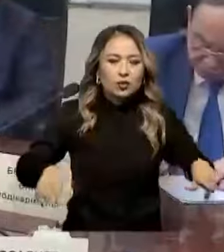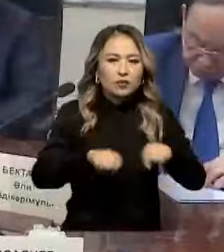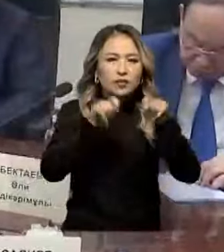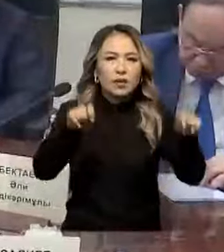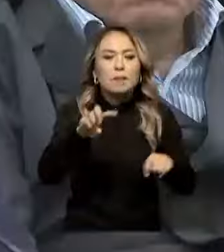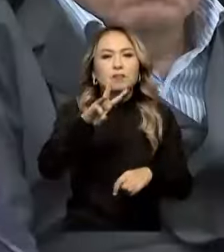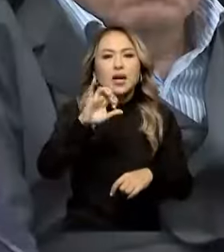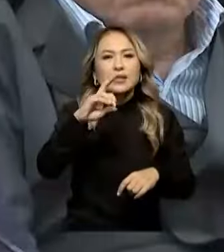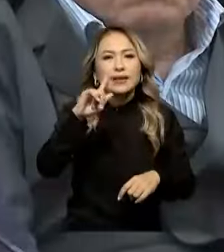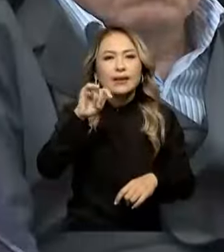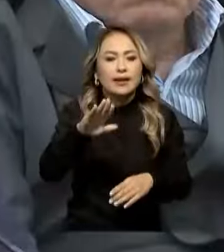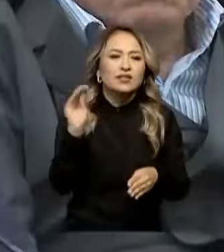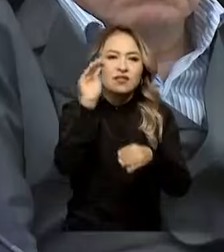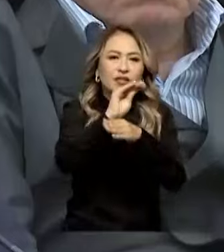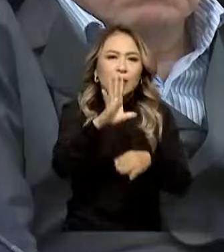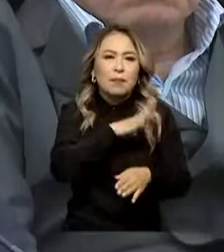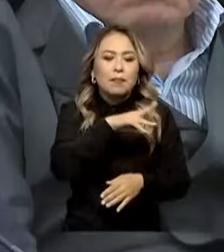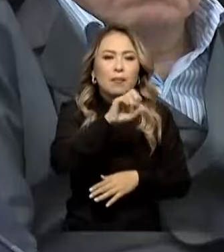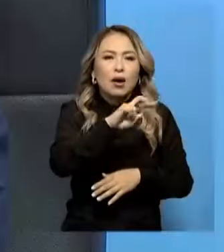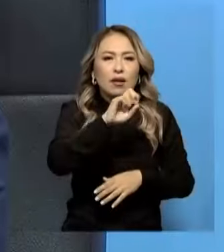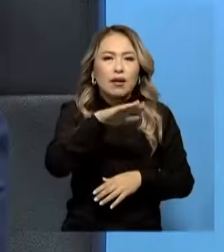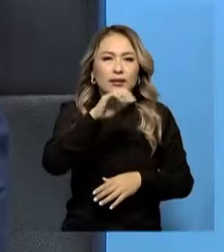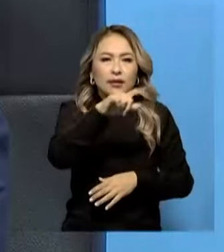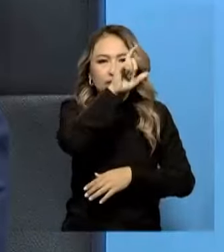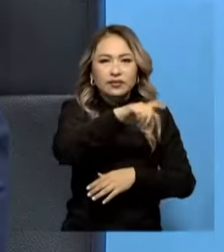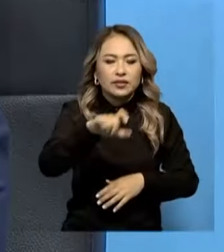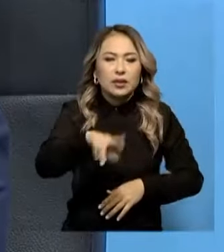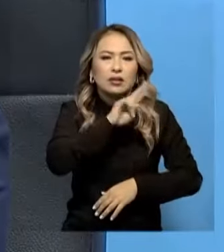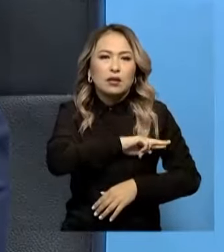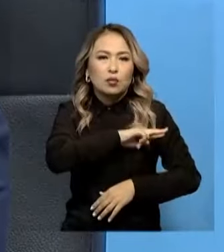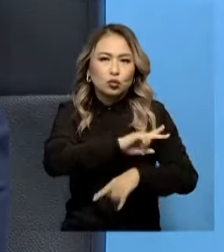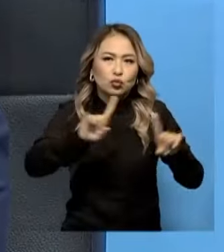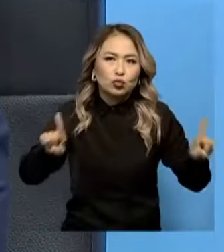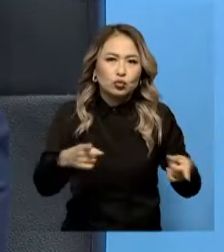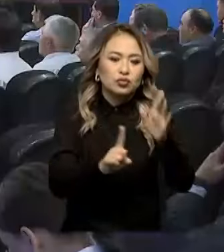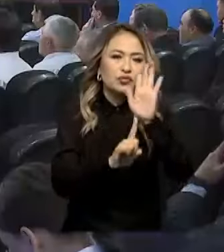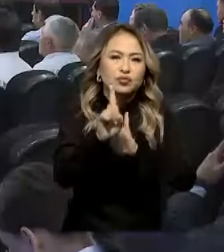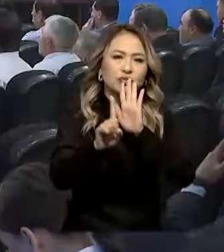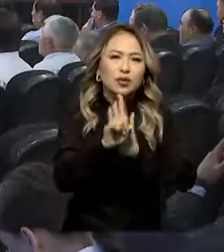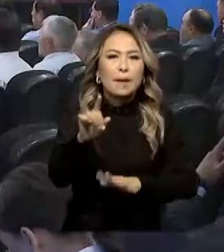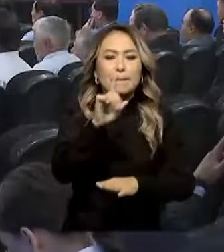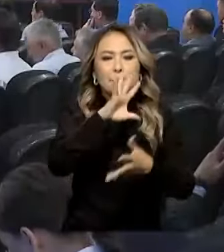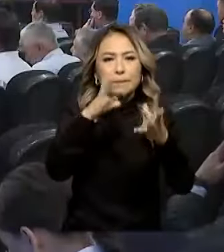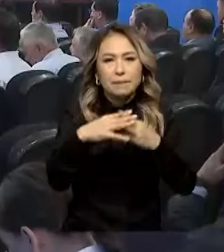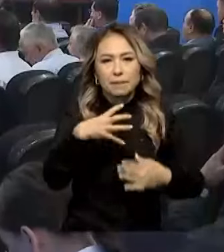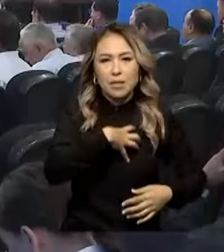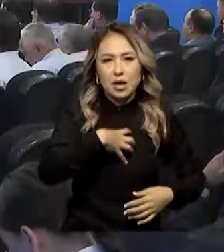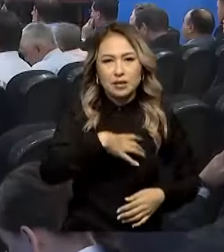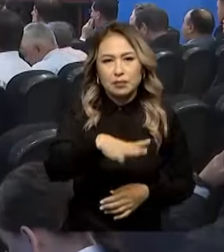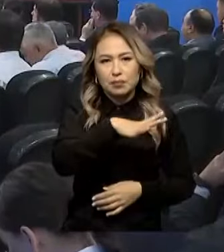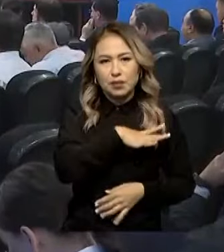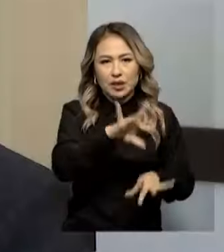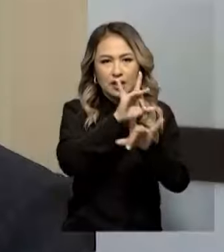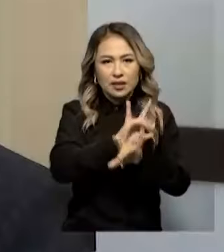мәслихат мәртебесі аса маңызды. Бұл ретте палата спикері өңірді дамытуда жергілікті депутаттардың ұсыныстары мен бастамасы маңызды рөл атқаруға тиіс